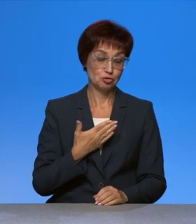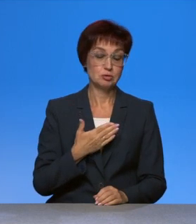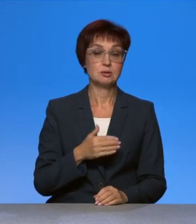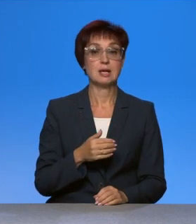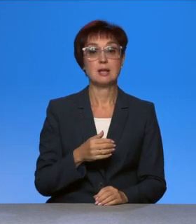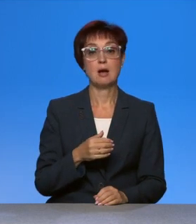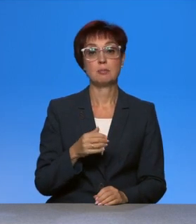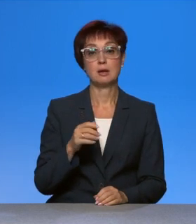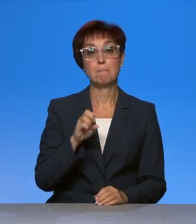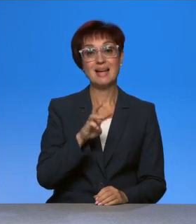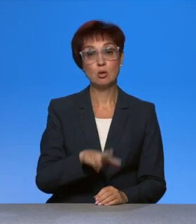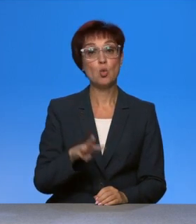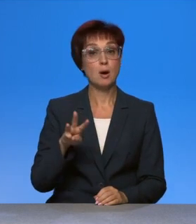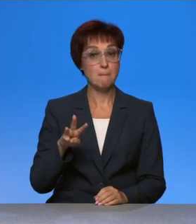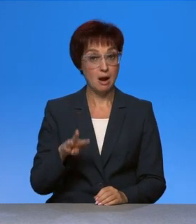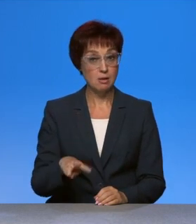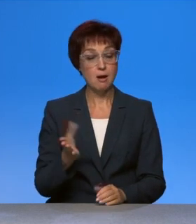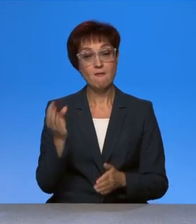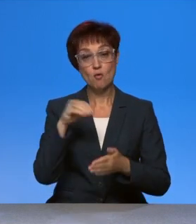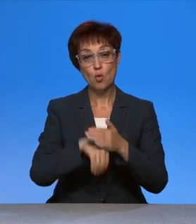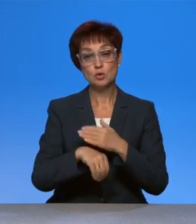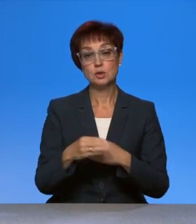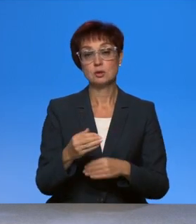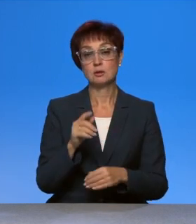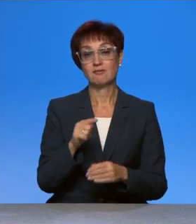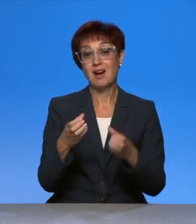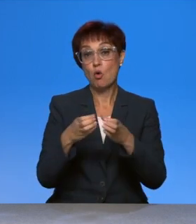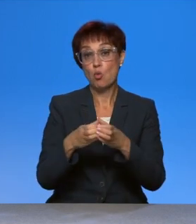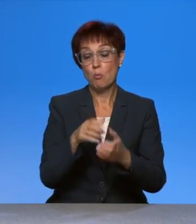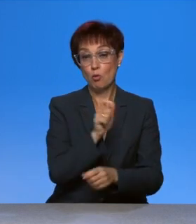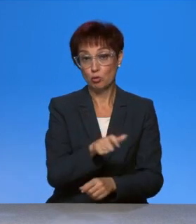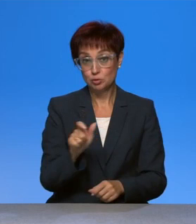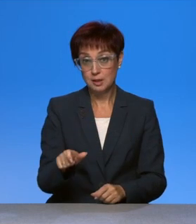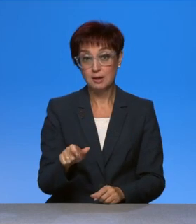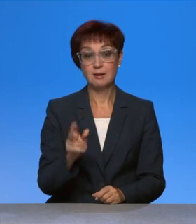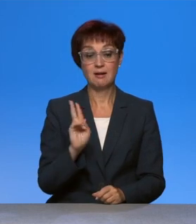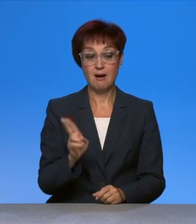плеяду тех людей, которые Папуа Новой Гвинеи считает тем, кто